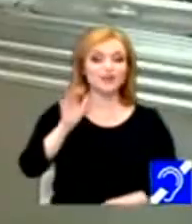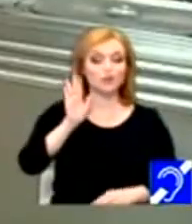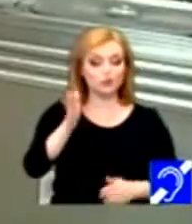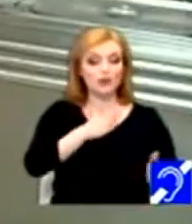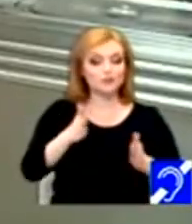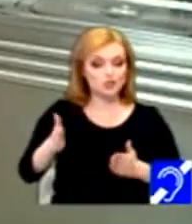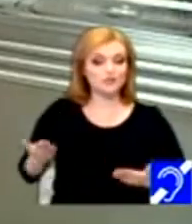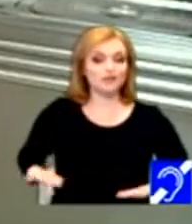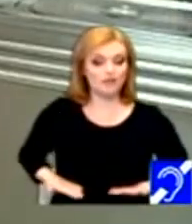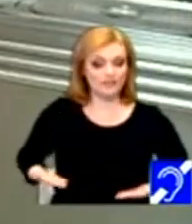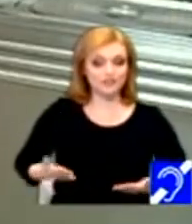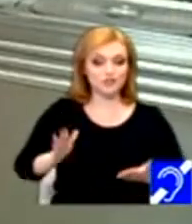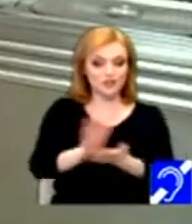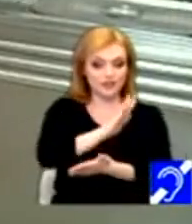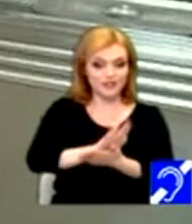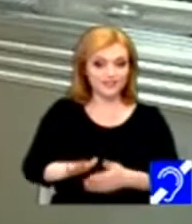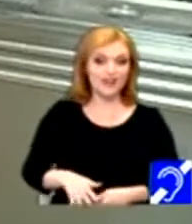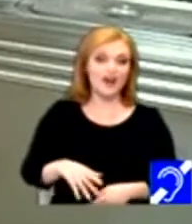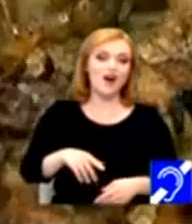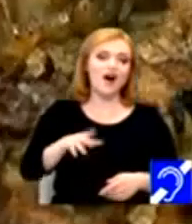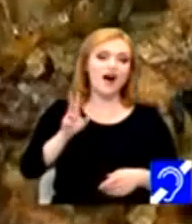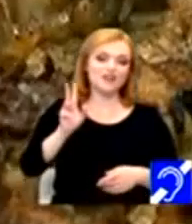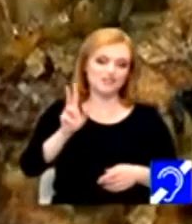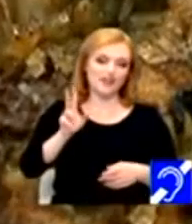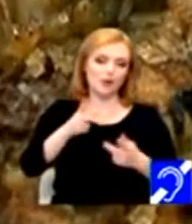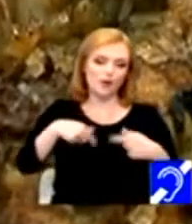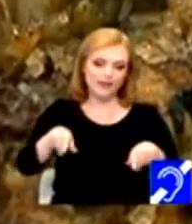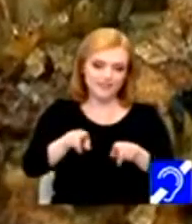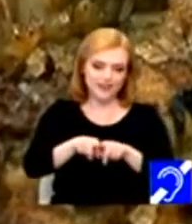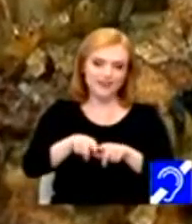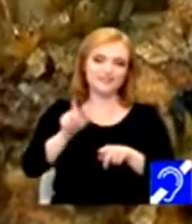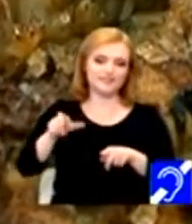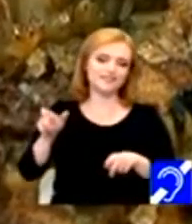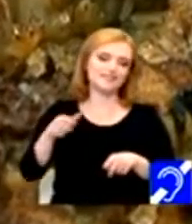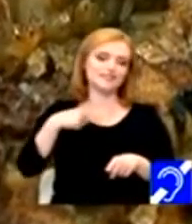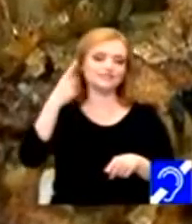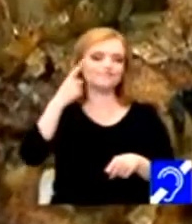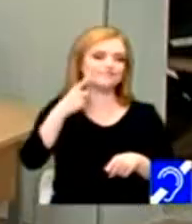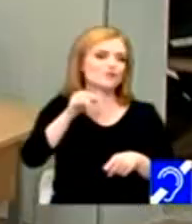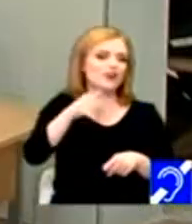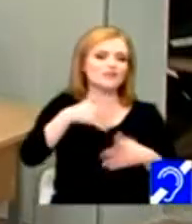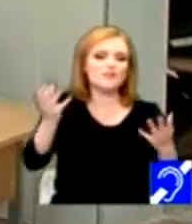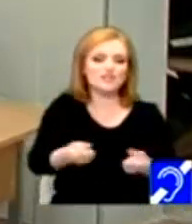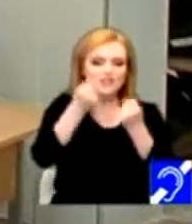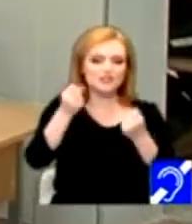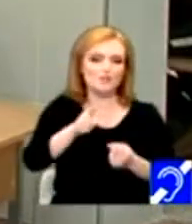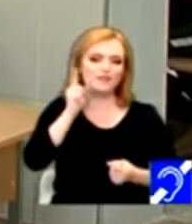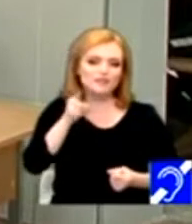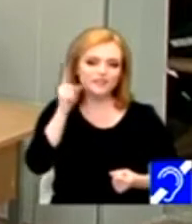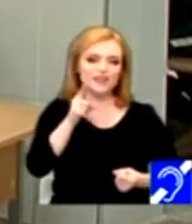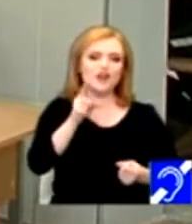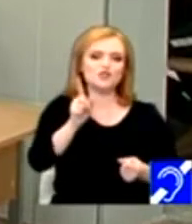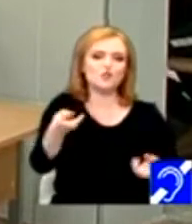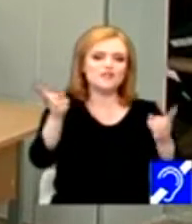gratis. Organizatorii spun că prin astfel de proiecte vor să încurajeze tinerii să rămână în Republica Moldova. Am făcut pentru a ridica spiritul în